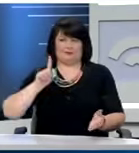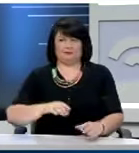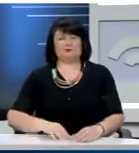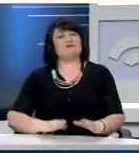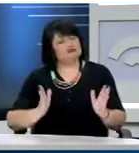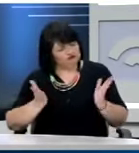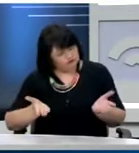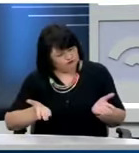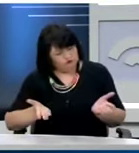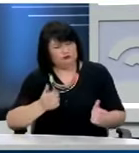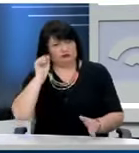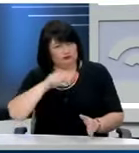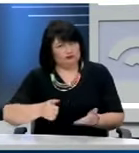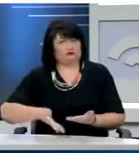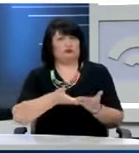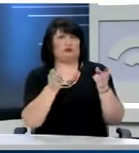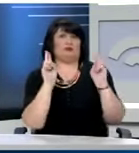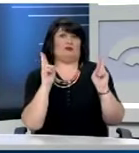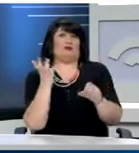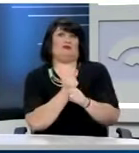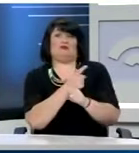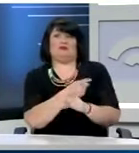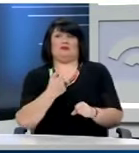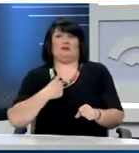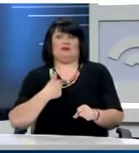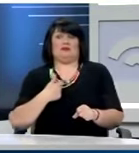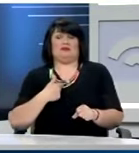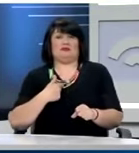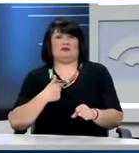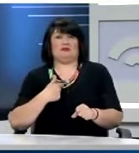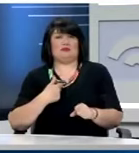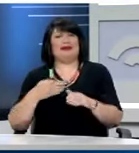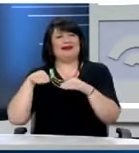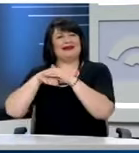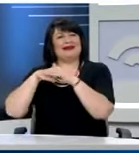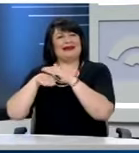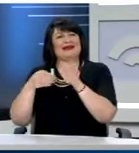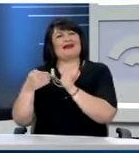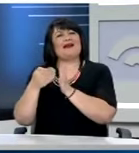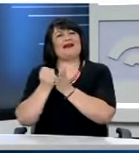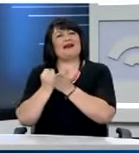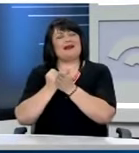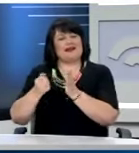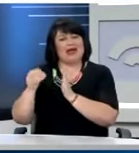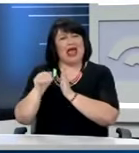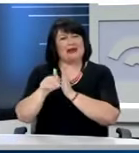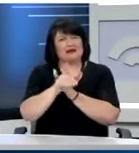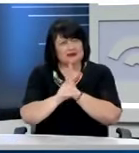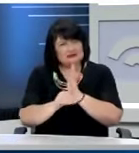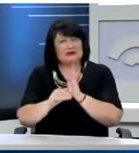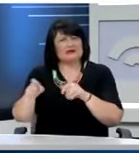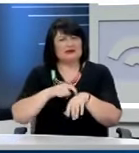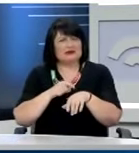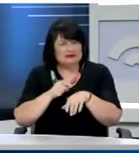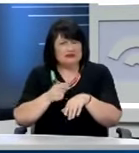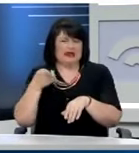Εντάξει, μαζί σας είμαστε, μακάρι να το πετύχετε. Εμείς καταφέραμε με το πλαστικό χρήμα, όπου σε όλη την Ελλάδα οι συναλλαγές γίνονται πλέον